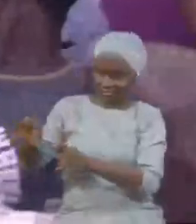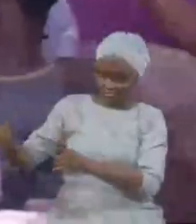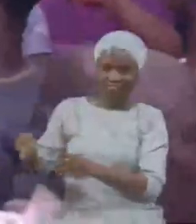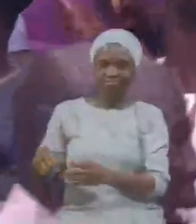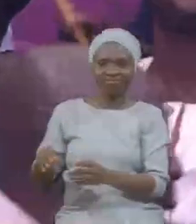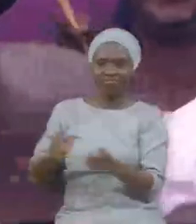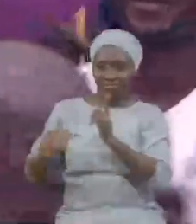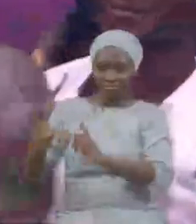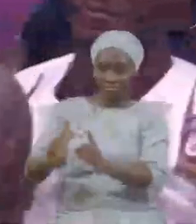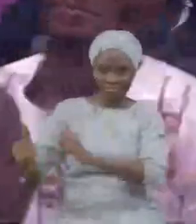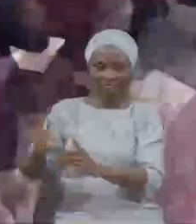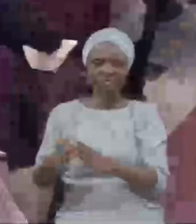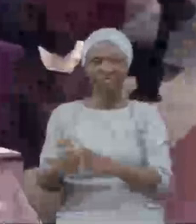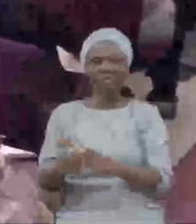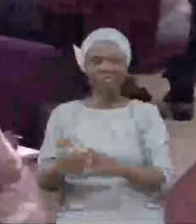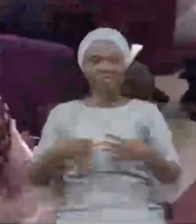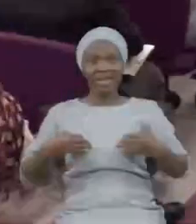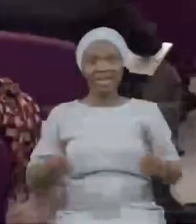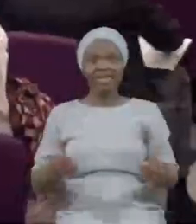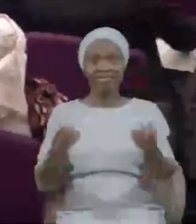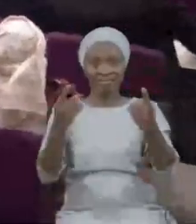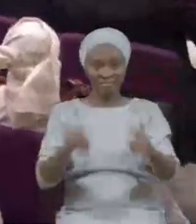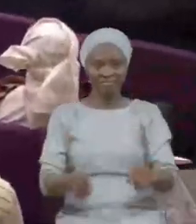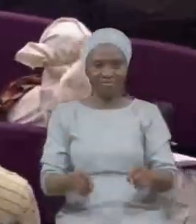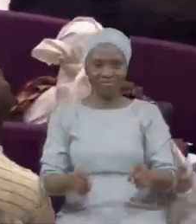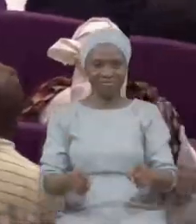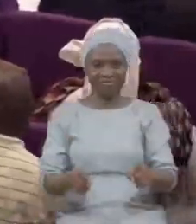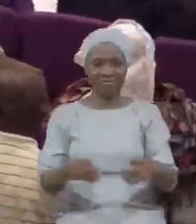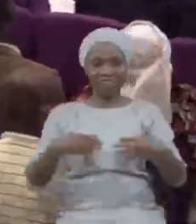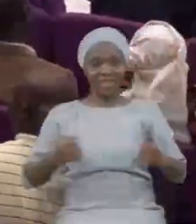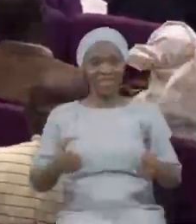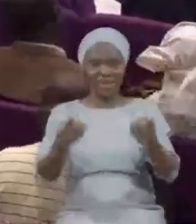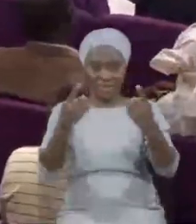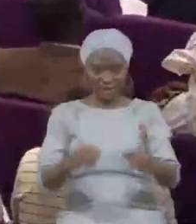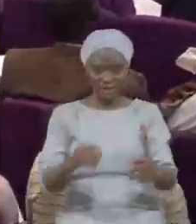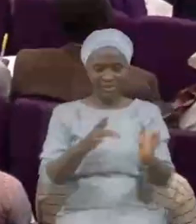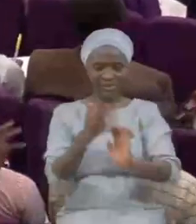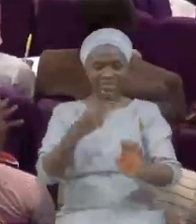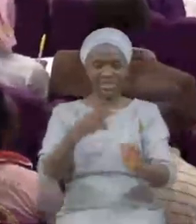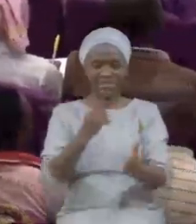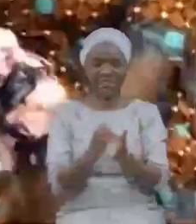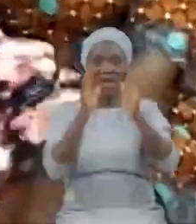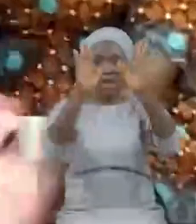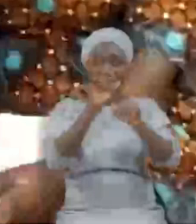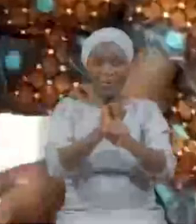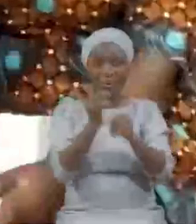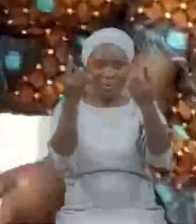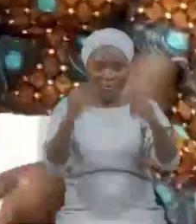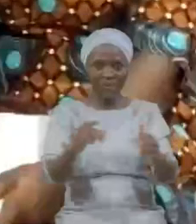soir. La guérison est venue. Le rétablissement est venu. Les miracles sont